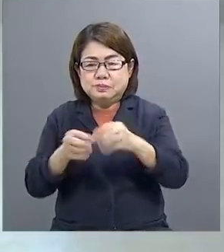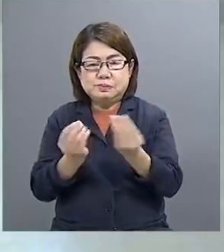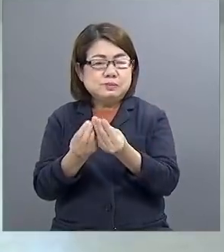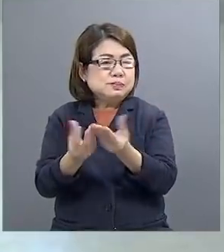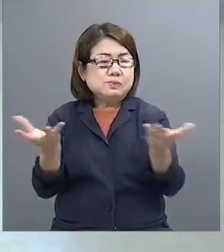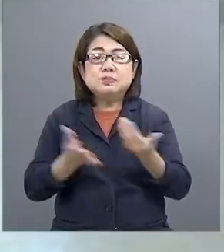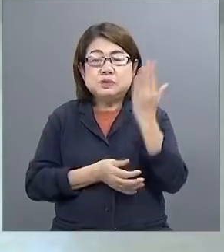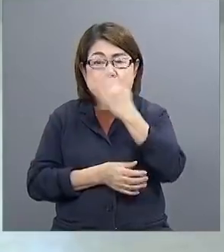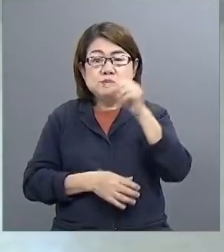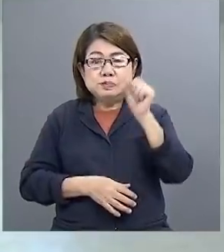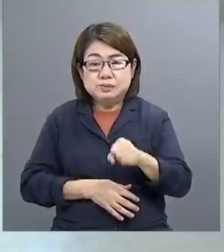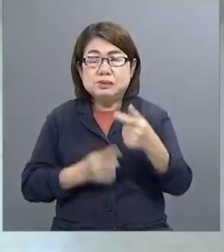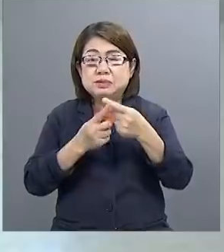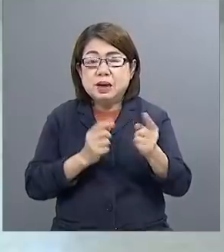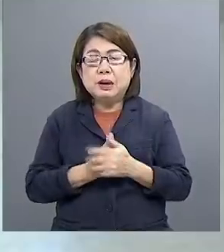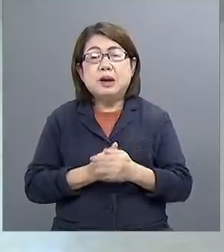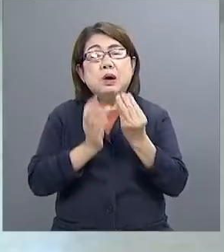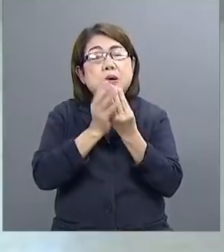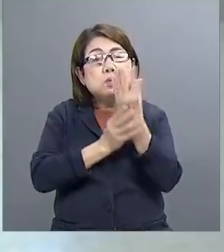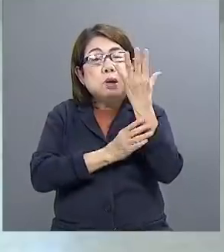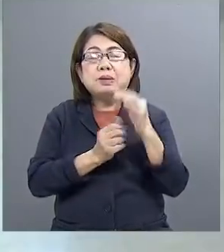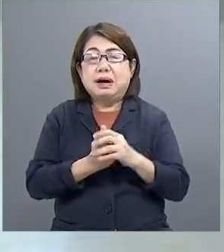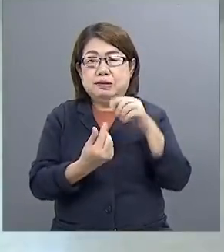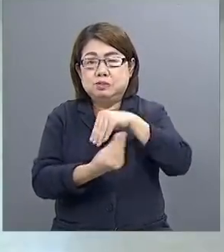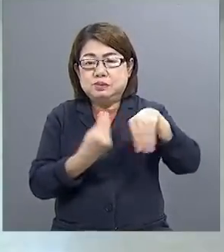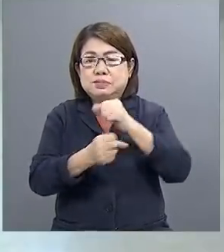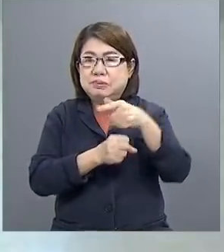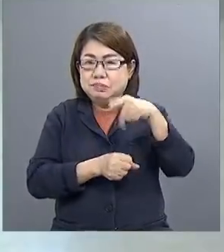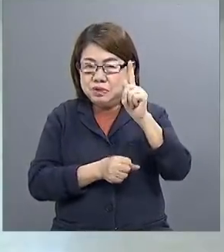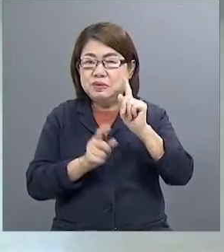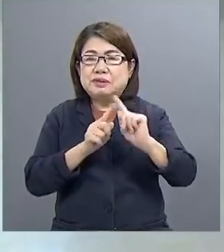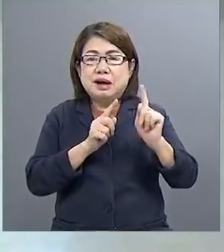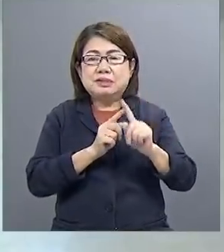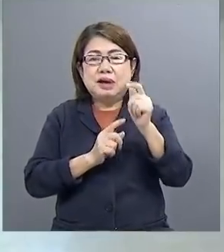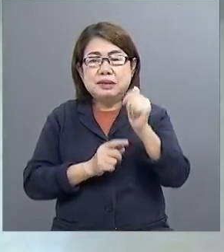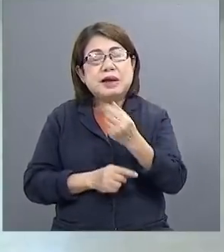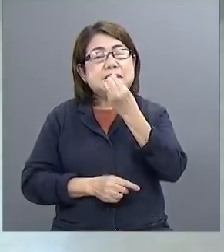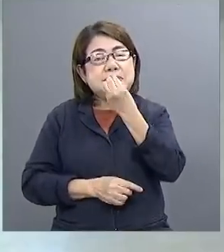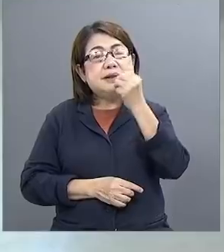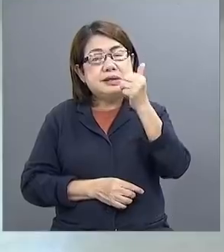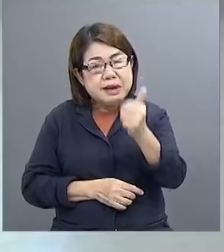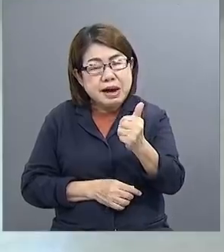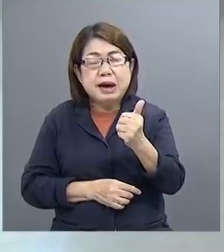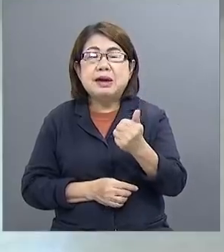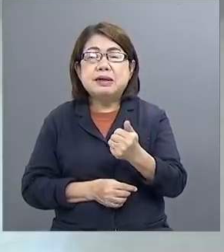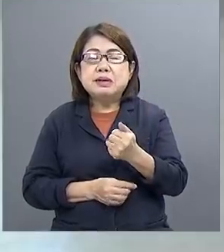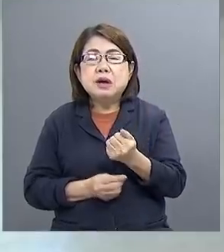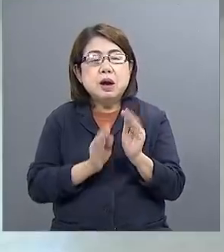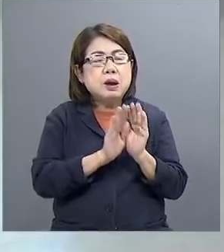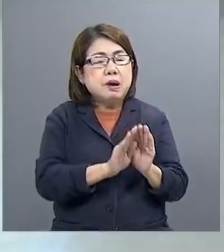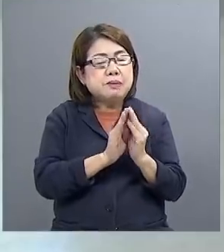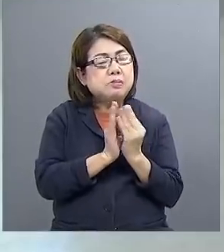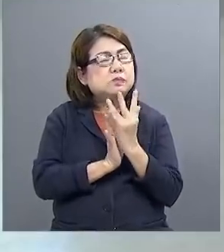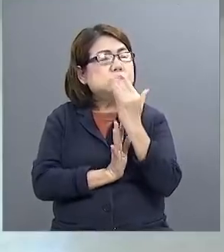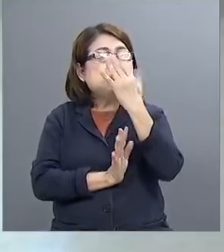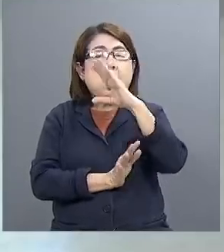นึงดอกไม้เนี่ยยังสามารถนำมาใช้ประโยชน์ได้หลากหลายค่ะนำมากินนำมาใช้งานเป็นเครื่องหอมวันนี้นะคะพาคุณชม